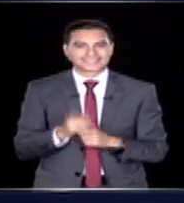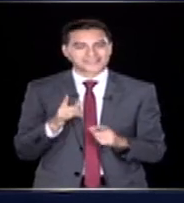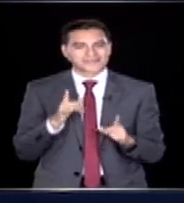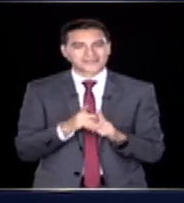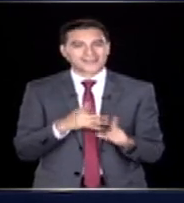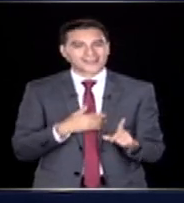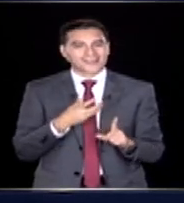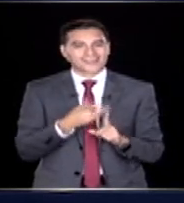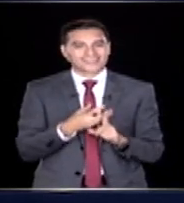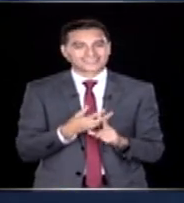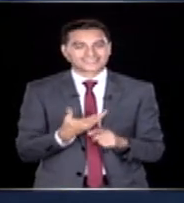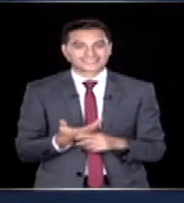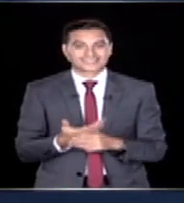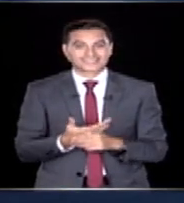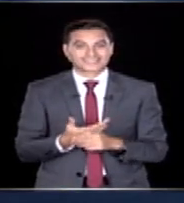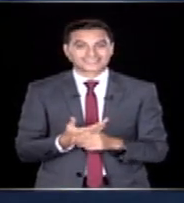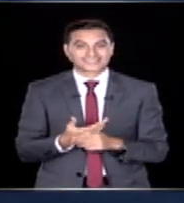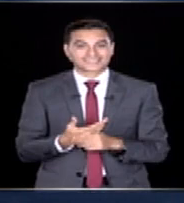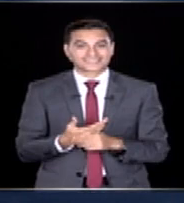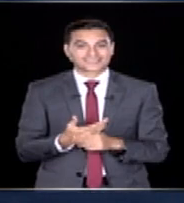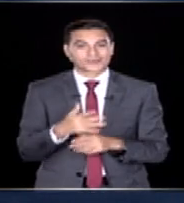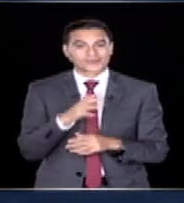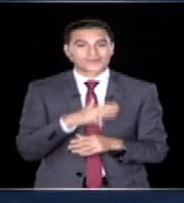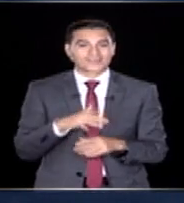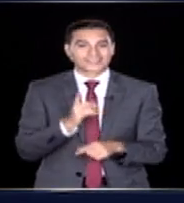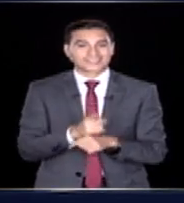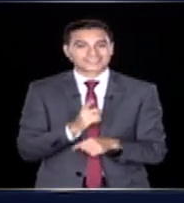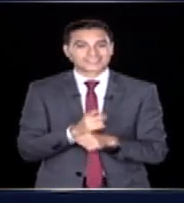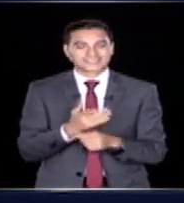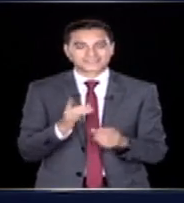جدا، ده أنت كمان لقبتها أساتذة. برافو عليك يا محمد.